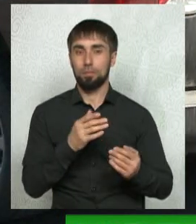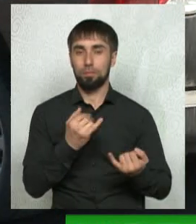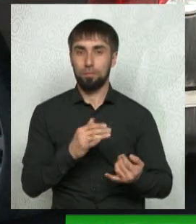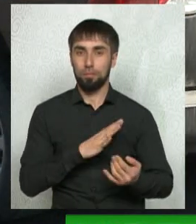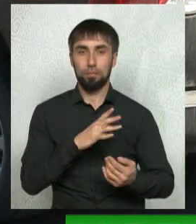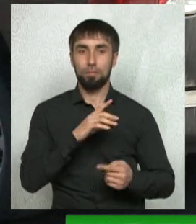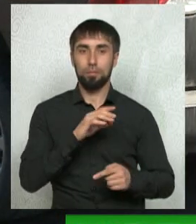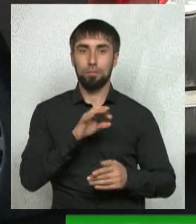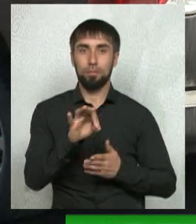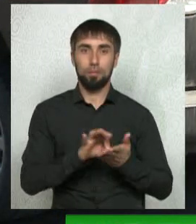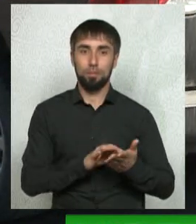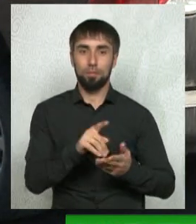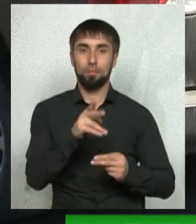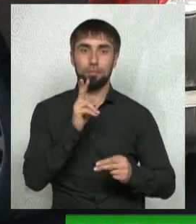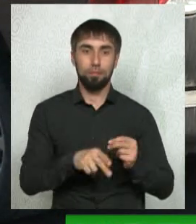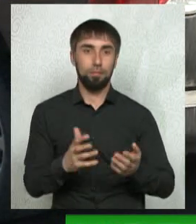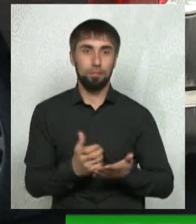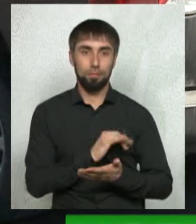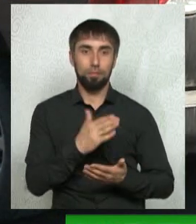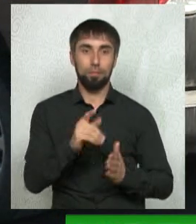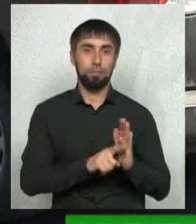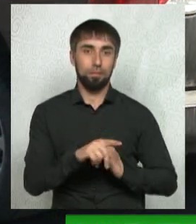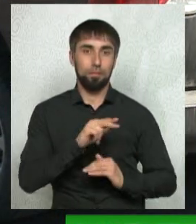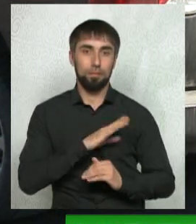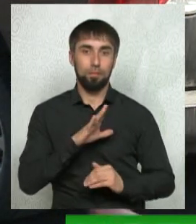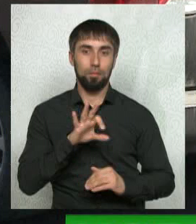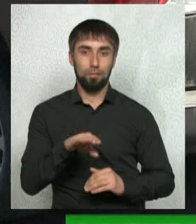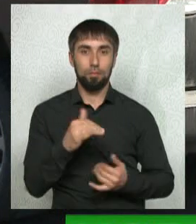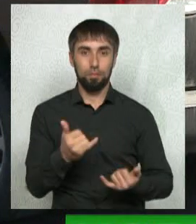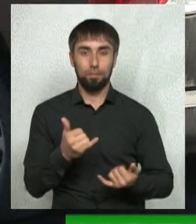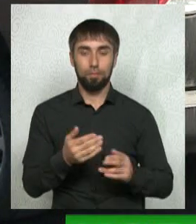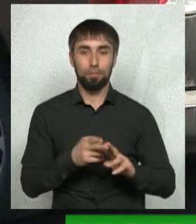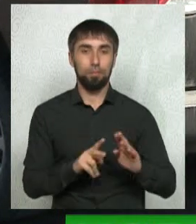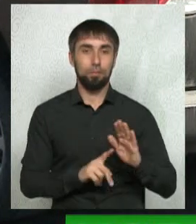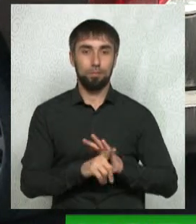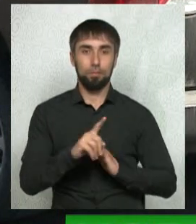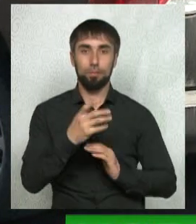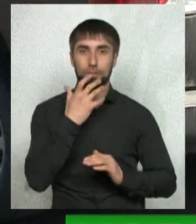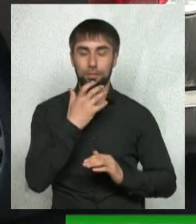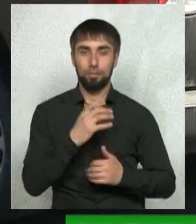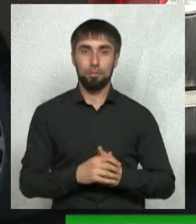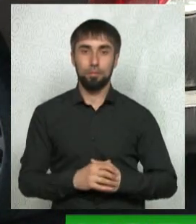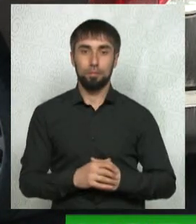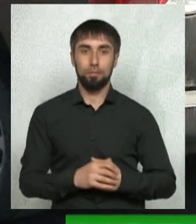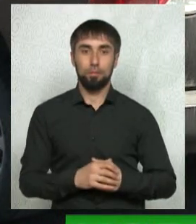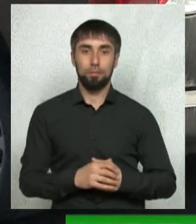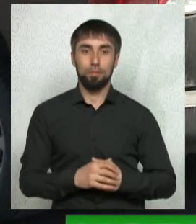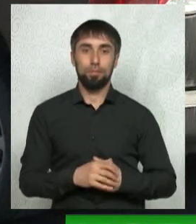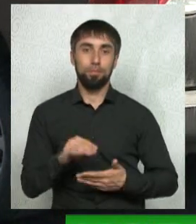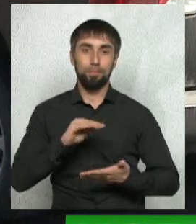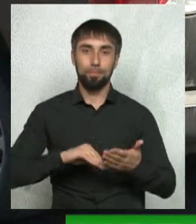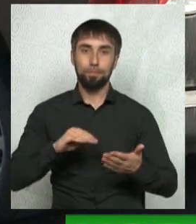сразу довершить начатую работу. И вот сейчас вот сначала вот потепление,